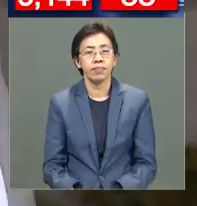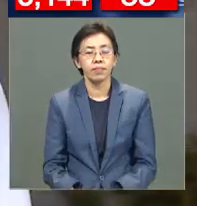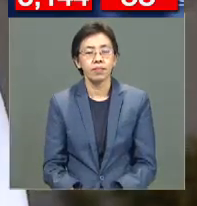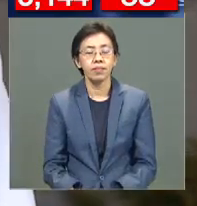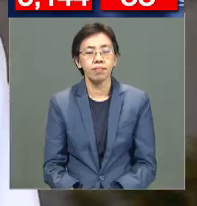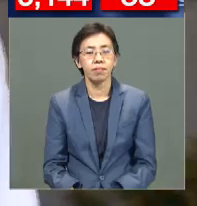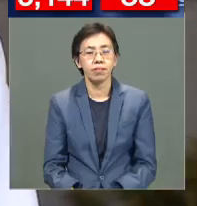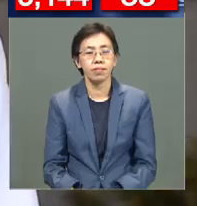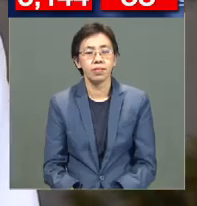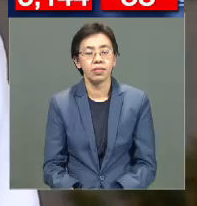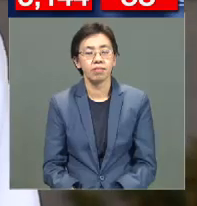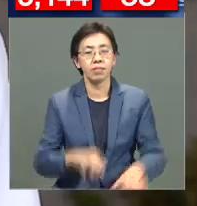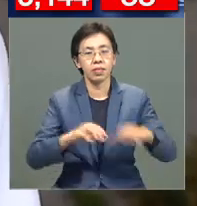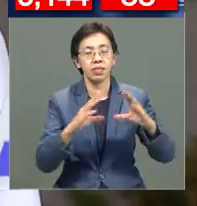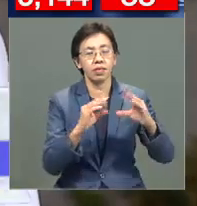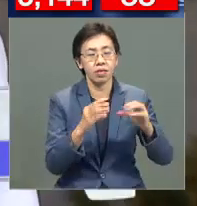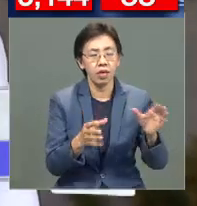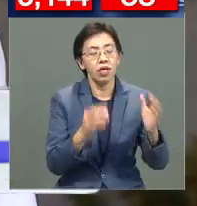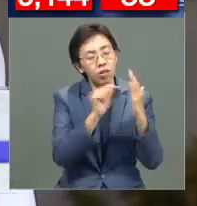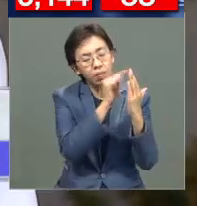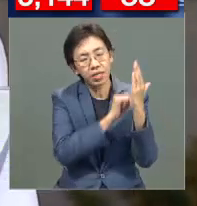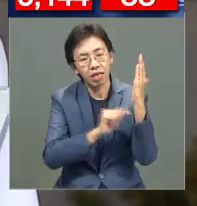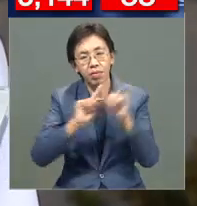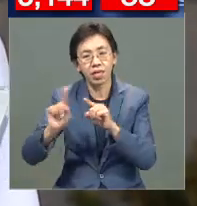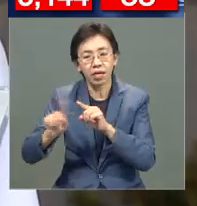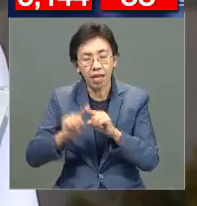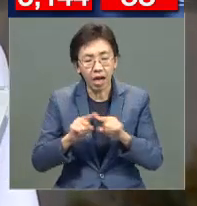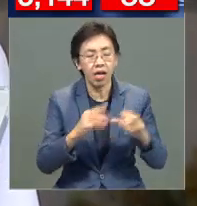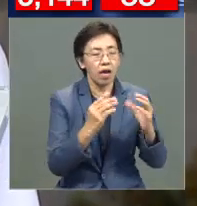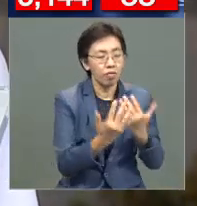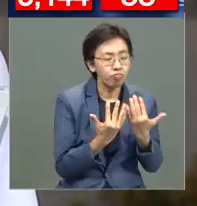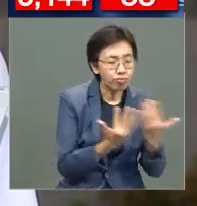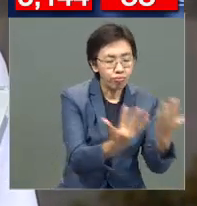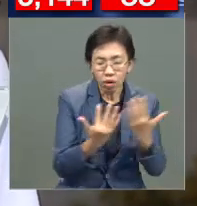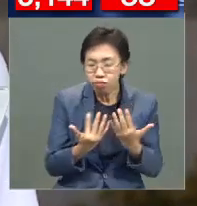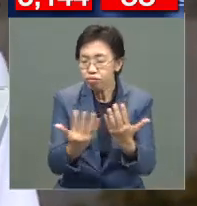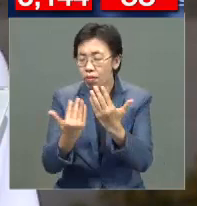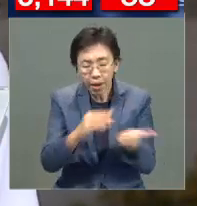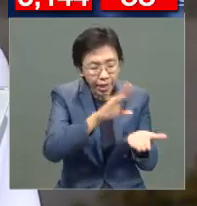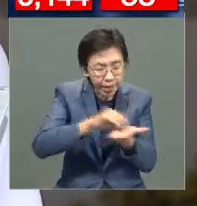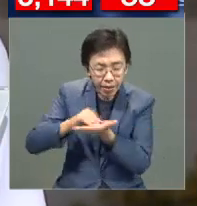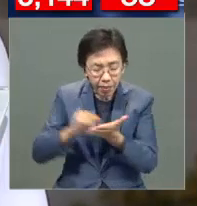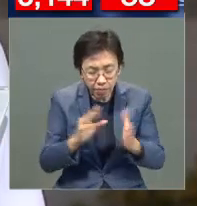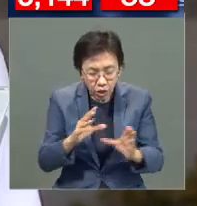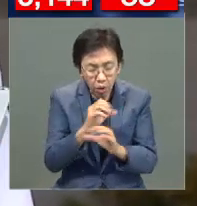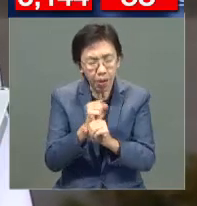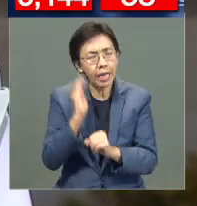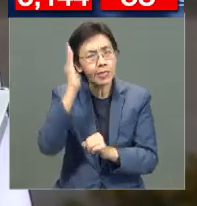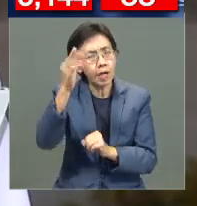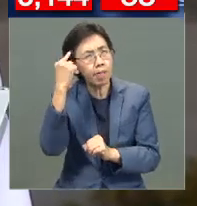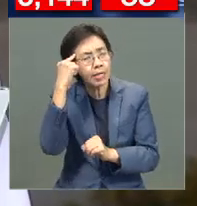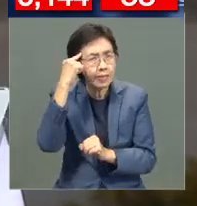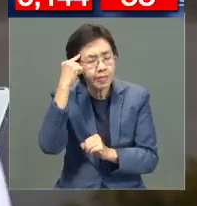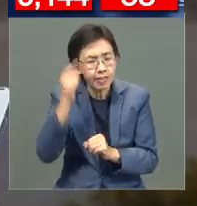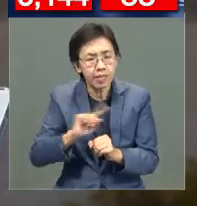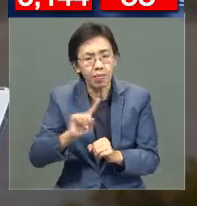ก็จะให้เปิดเวทีย่อยไปทุกพื้นที่นะแต่เดี๋ยวก็เอาข้อสรุปมาดูแล้วว่าจะคุยกันยังไงต่อนะเพราะว่าปัญห